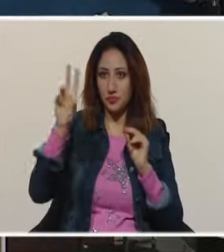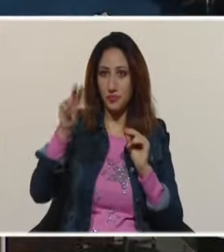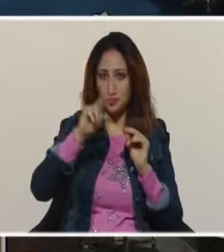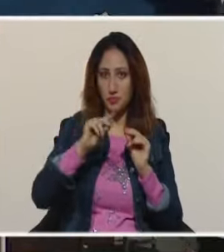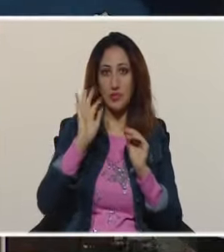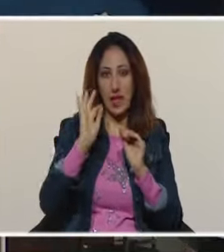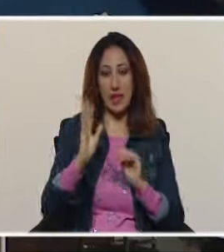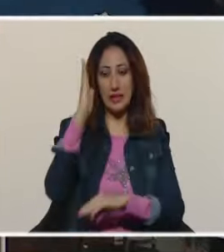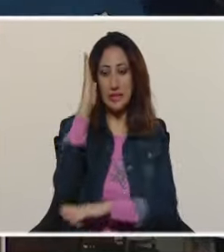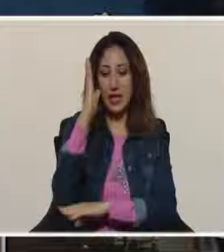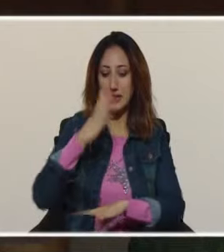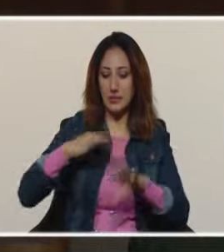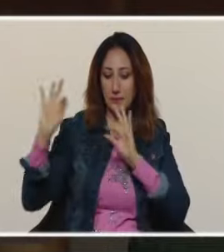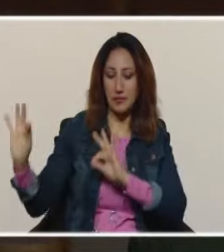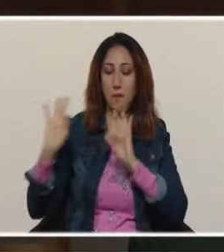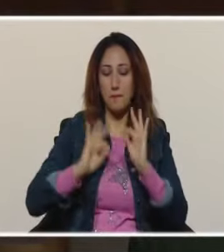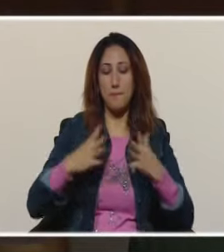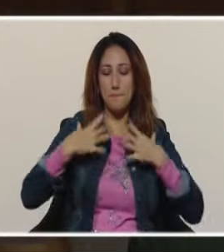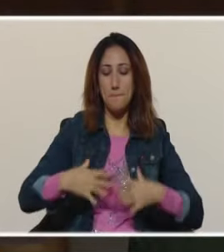حاجه اساسيه. حاجه اساسيه؟